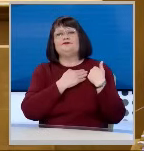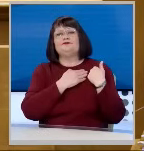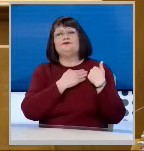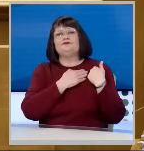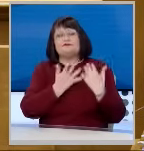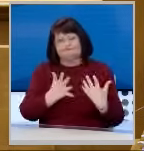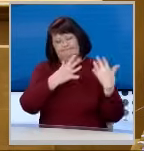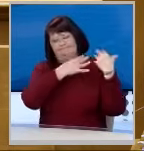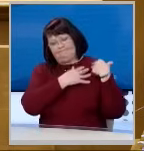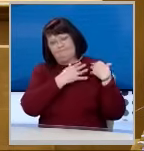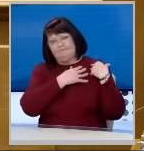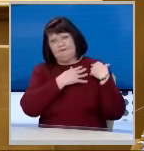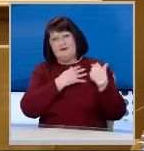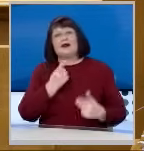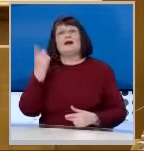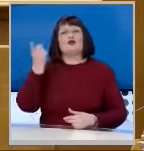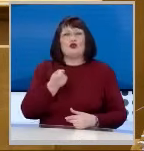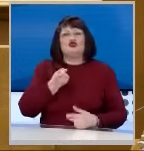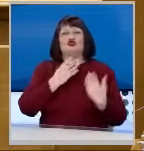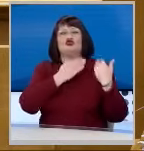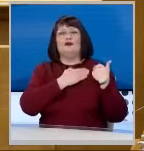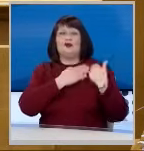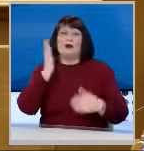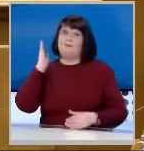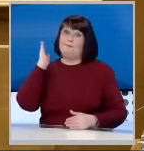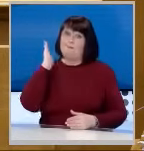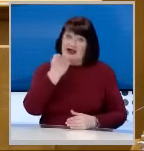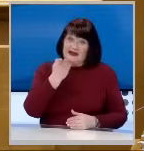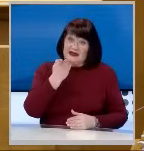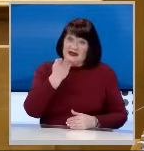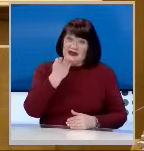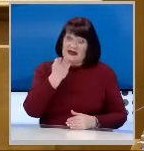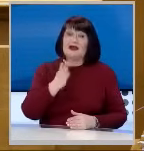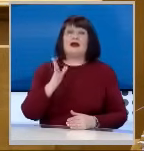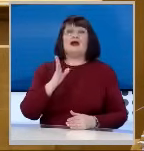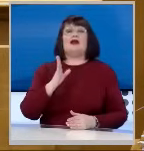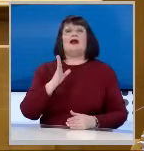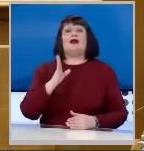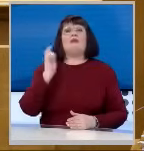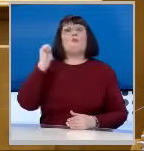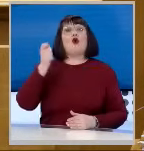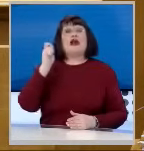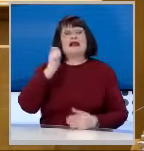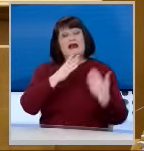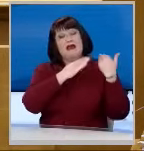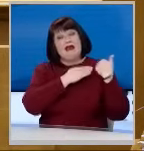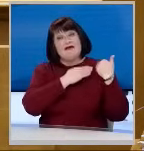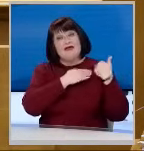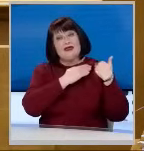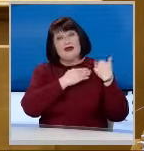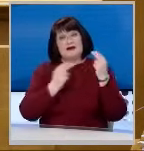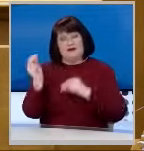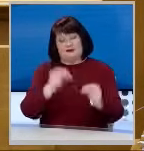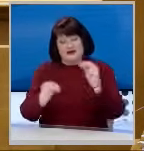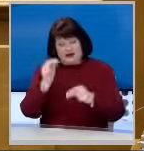επωμιστείτε μέρος της ποινικής και της πολιτικής ευθύνης με την ψήφο